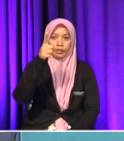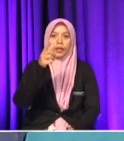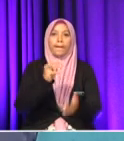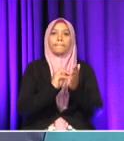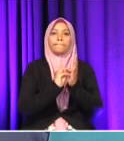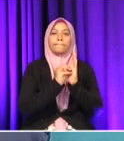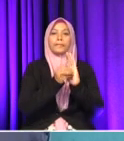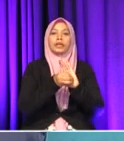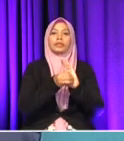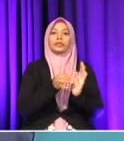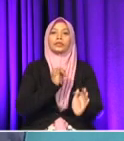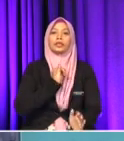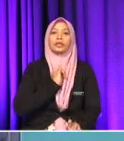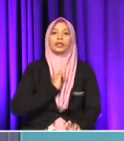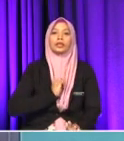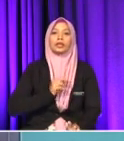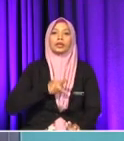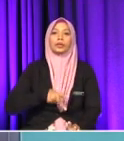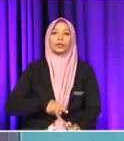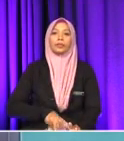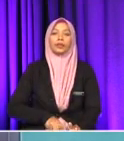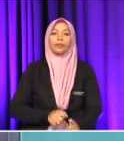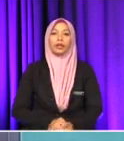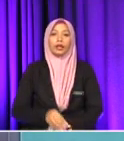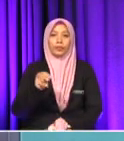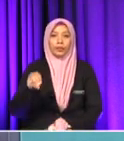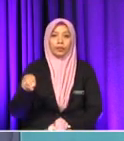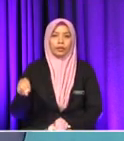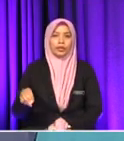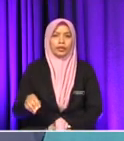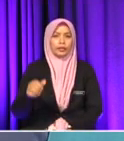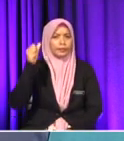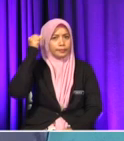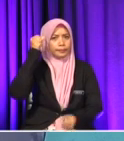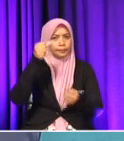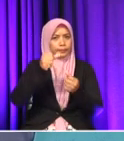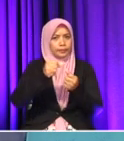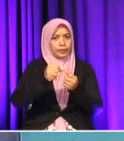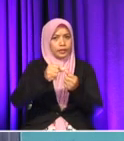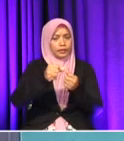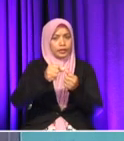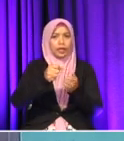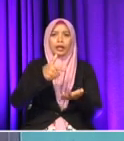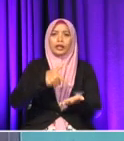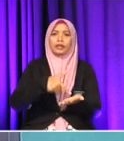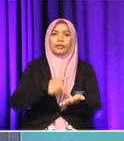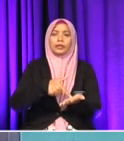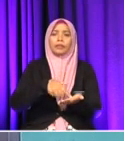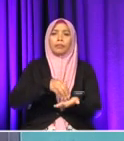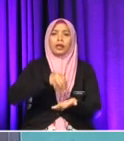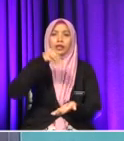identity cobrate masih ingat tak lagi apa yang kita belajar di dalam topi